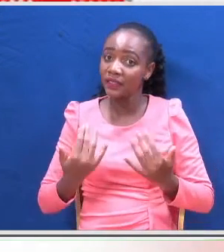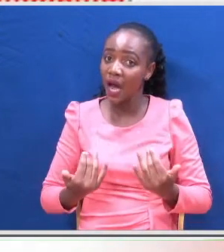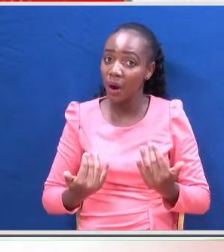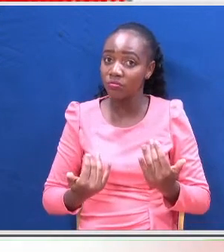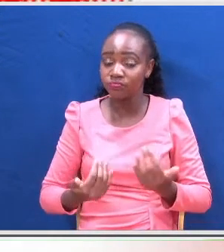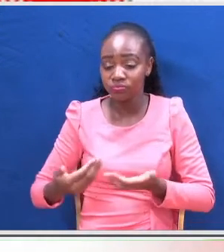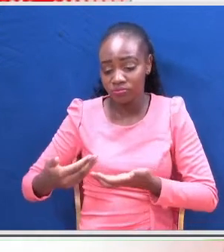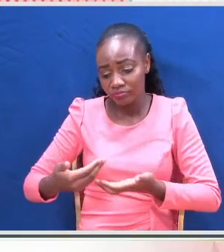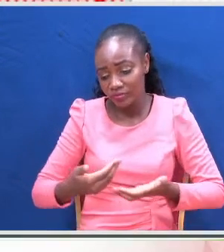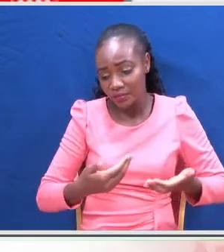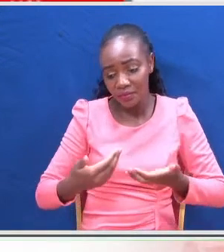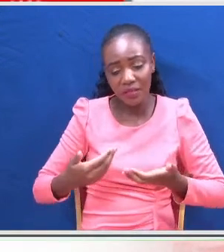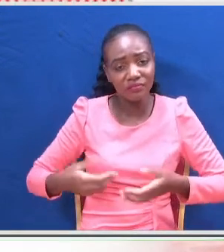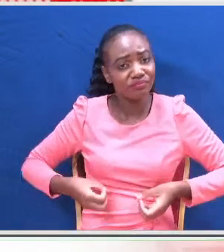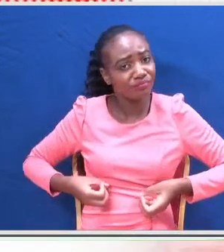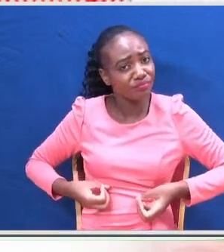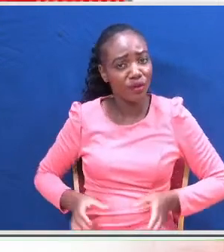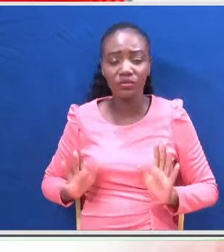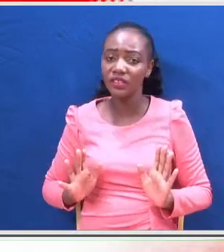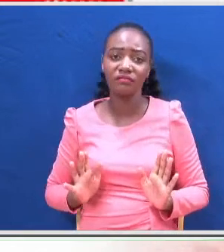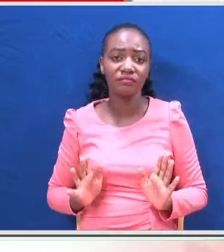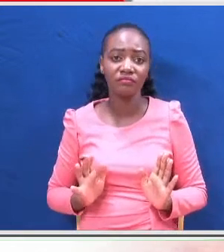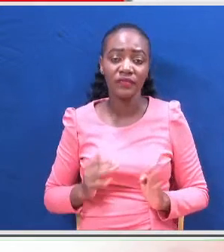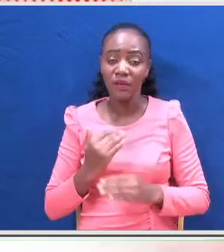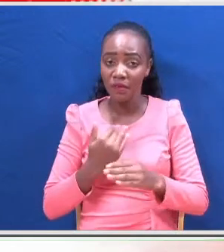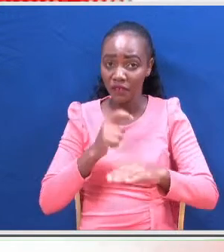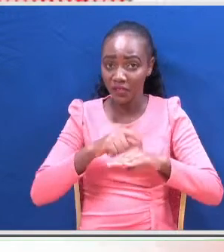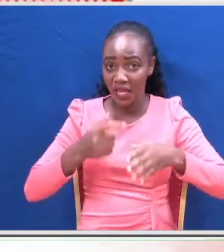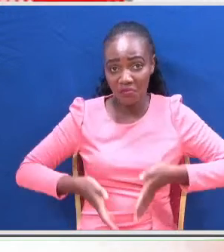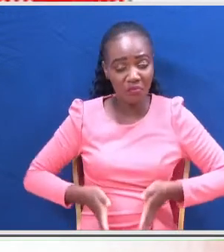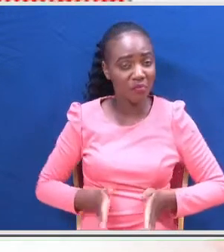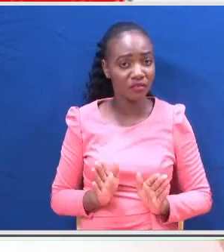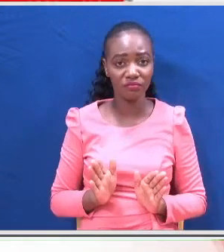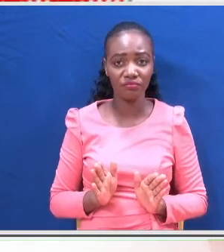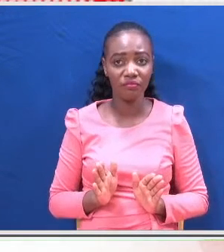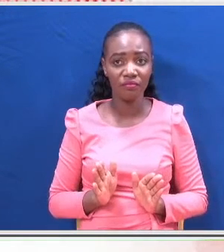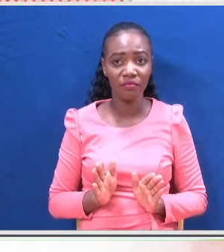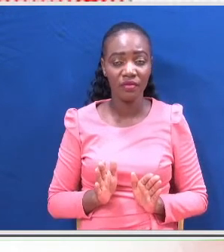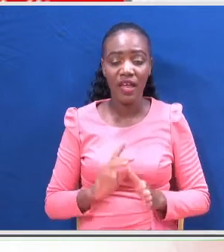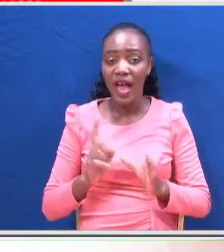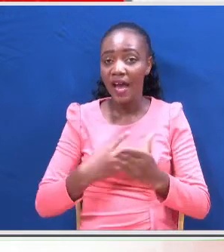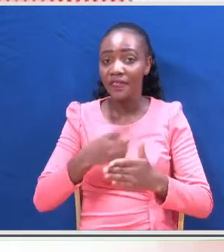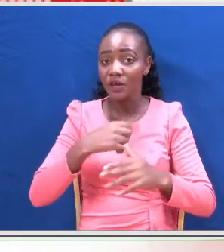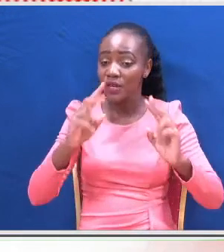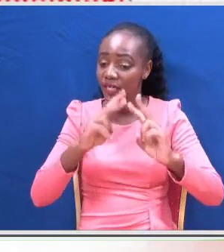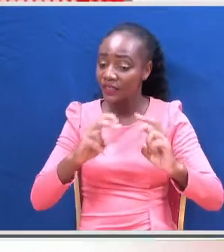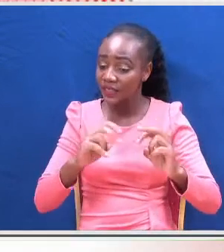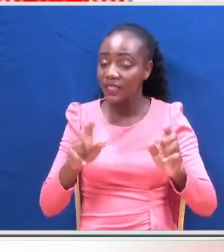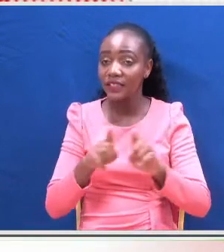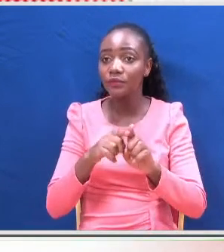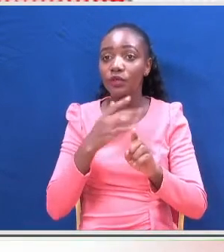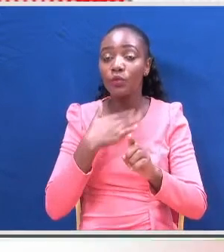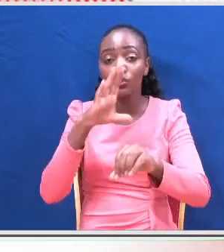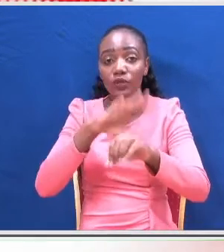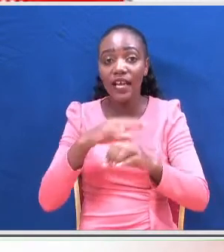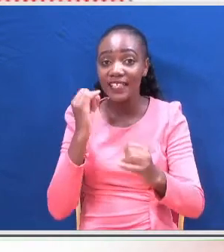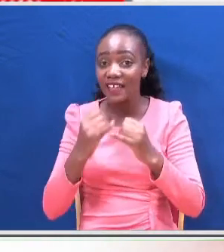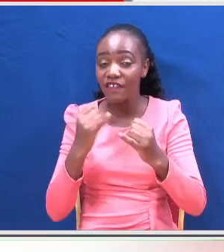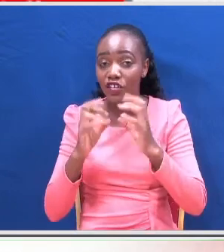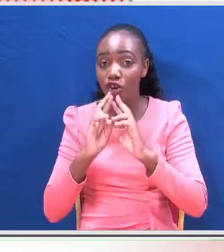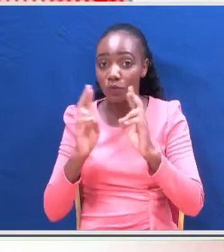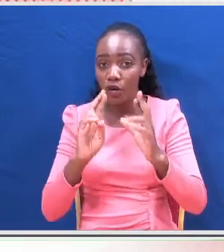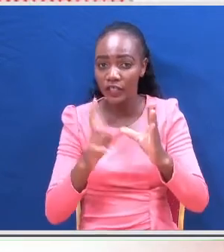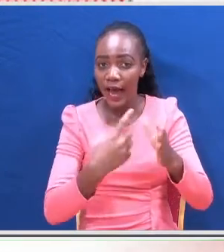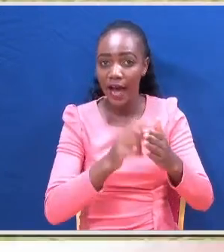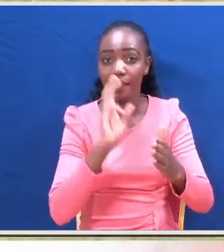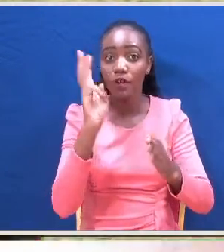in Uasin Gishu. We are yet to get the final details, and we shall be able to communicate with you once we